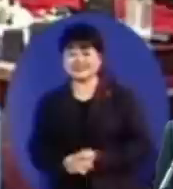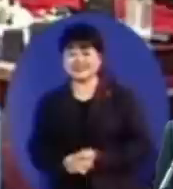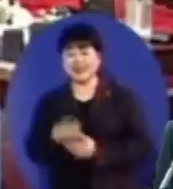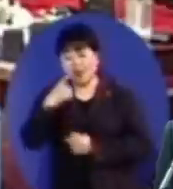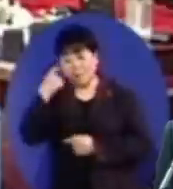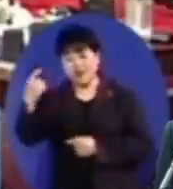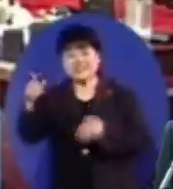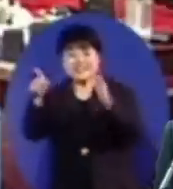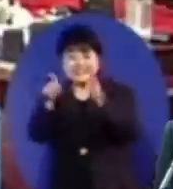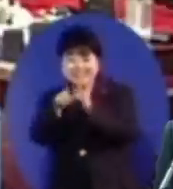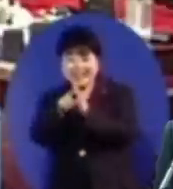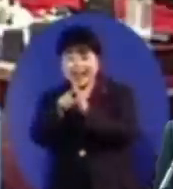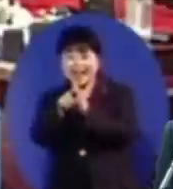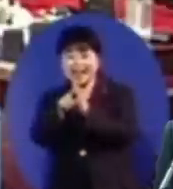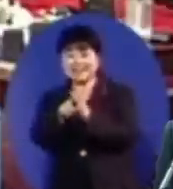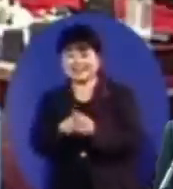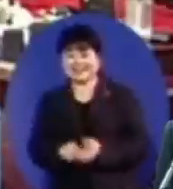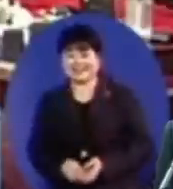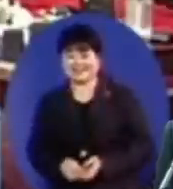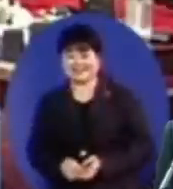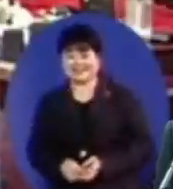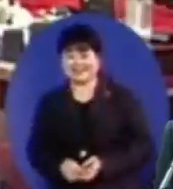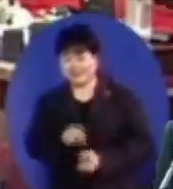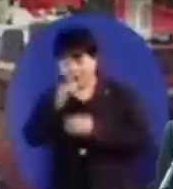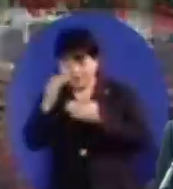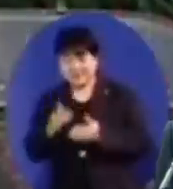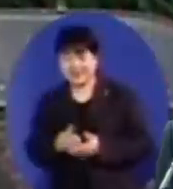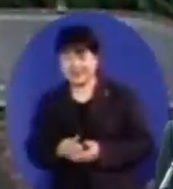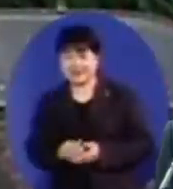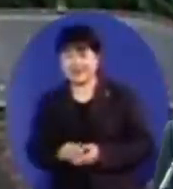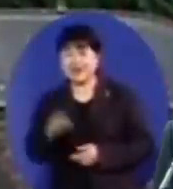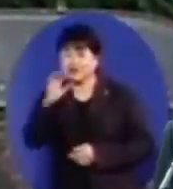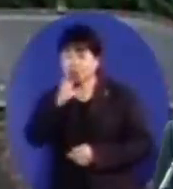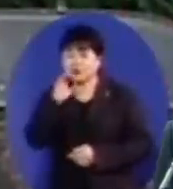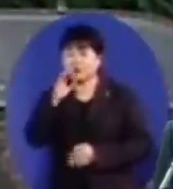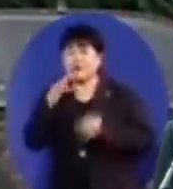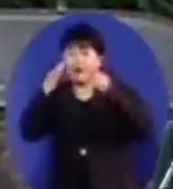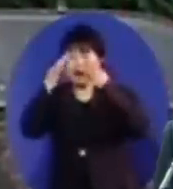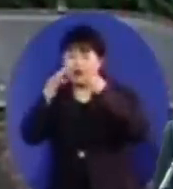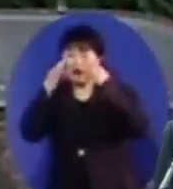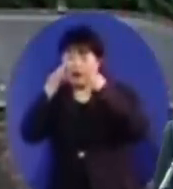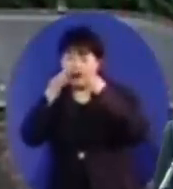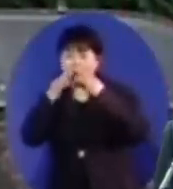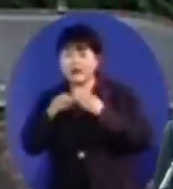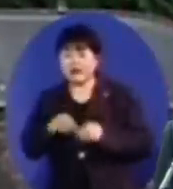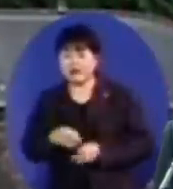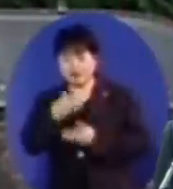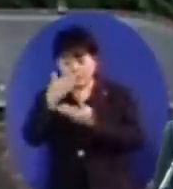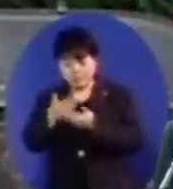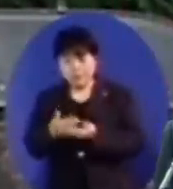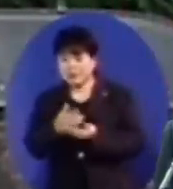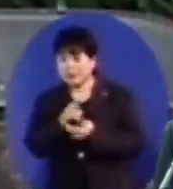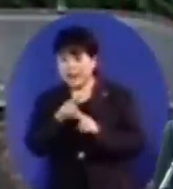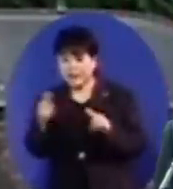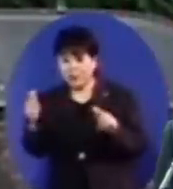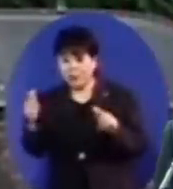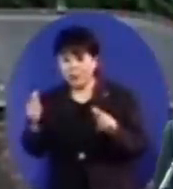멋있는 신앙이 어디에 있습니까? 한평생 내가 수양과 도덕을 닦아서 구만 우리가